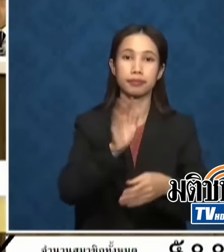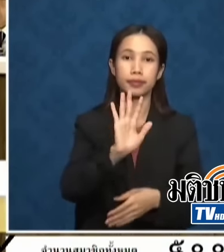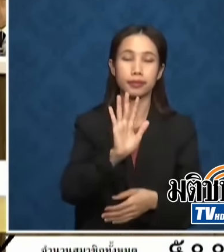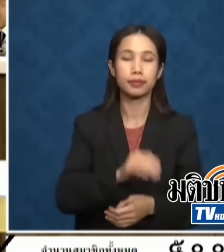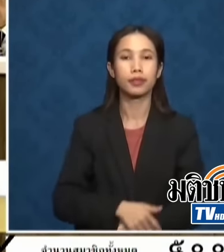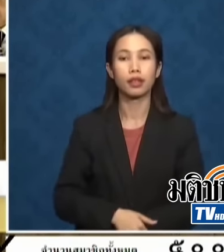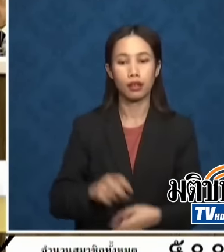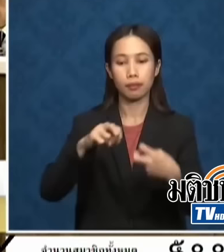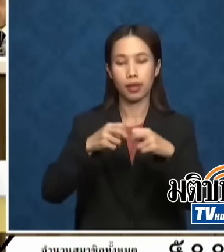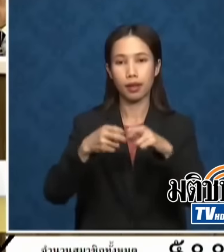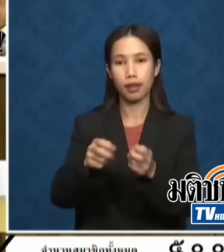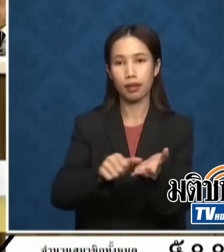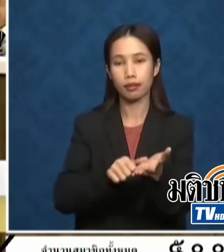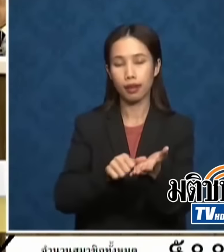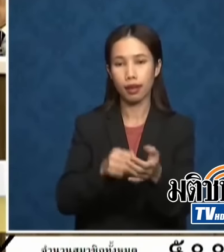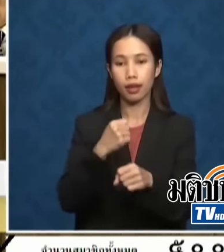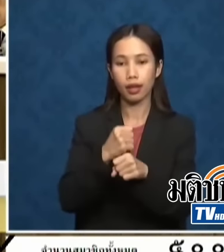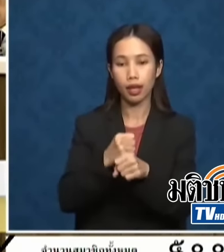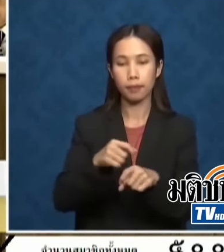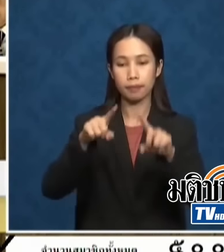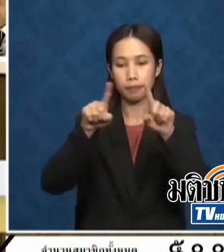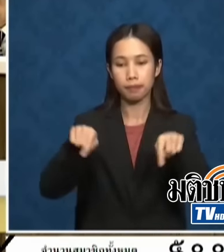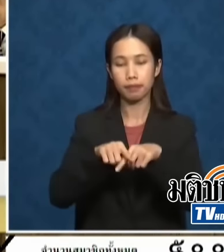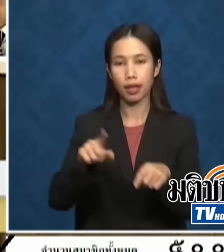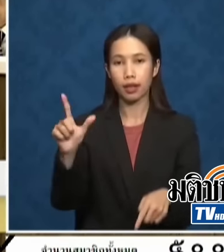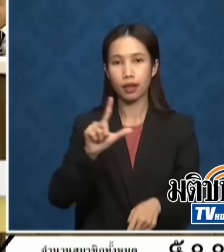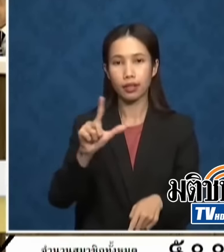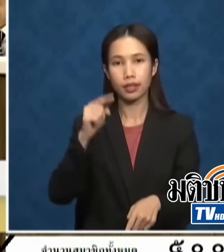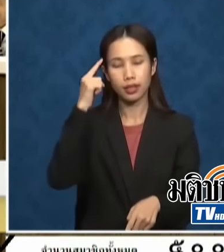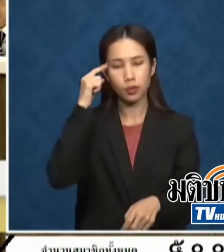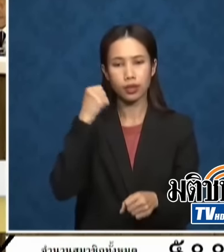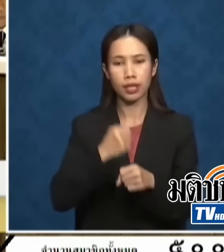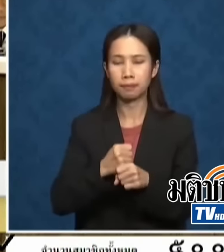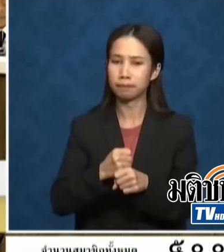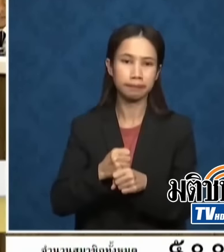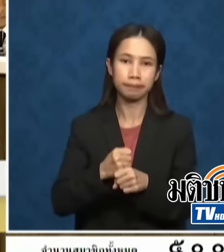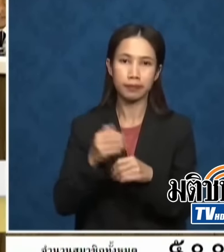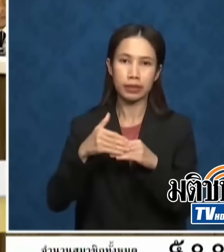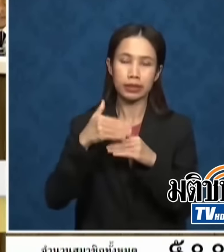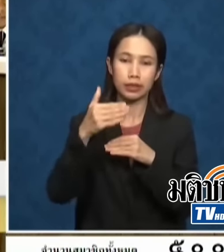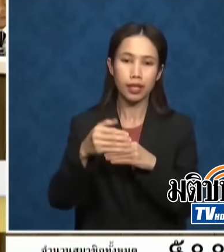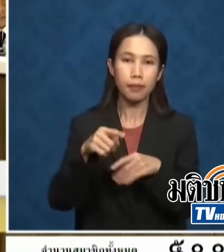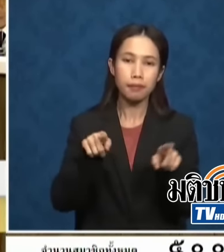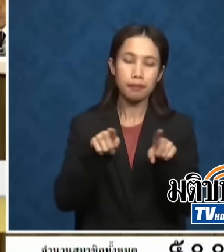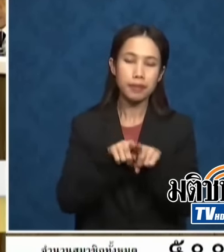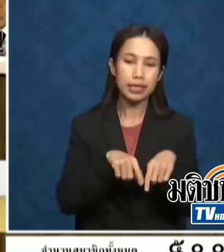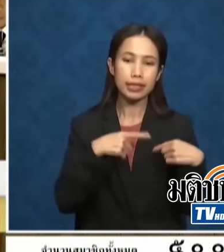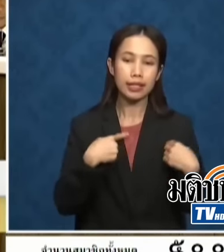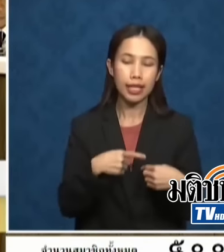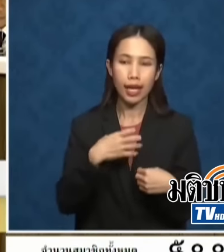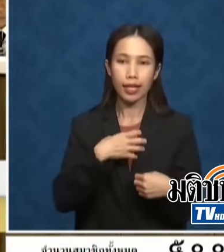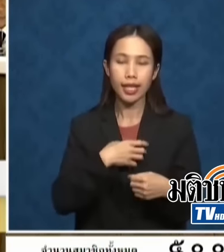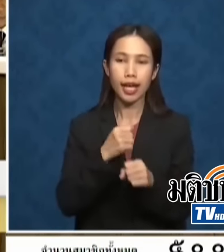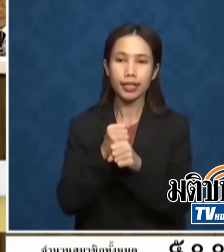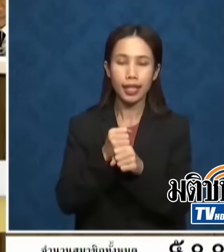าเพื่อปลดใบเหลืองนั้นเนี่ยก็เลยได้ทำเกินไปเพื่อเป็นการเอาใจเพื่อเป็นการ